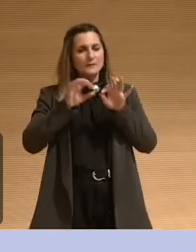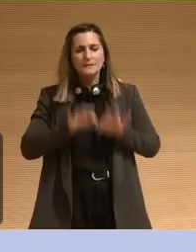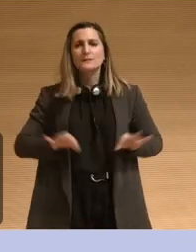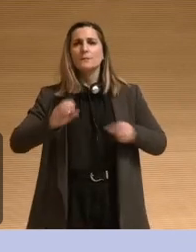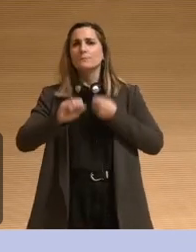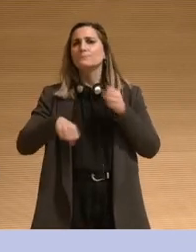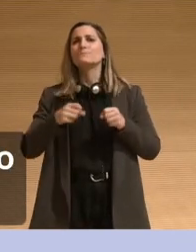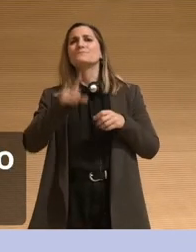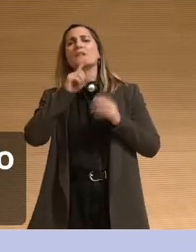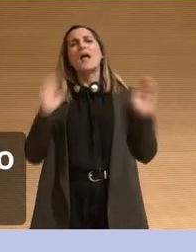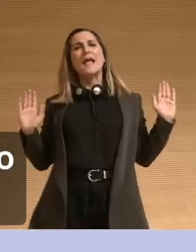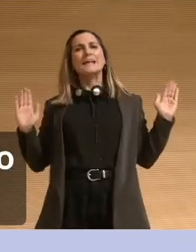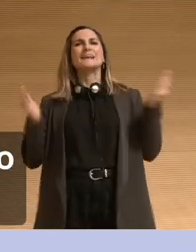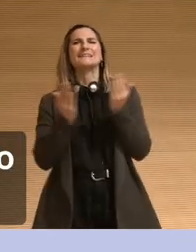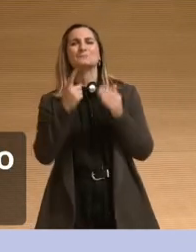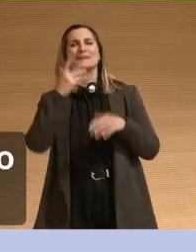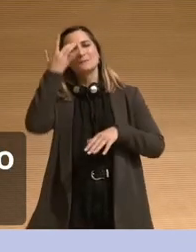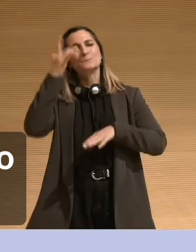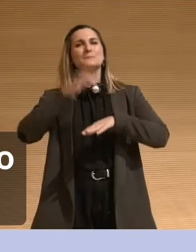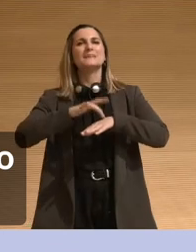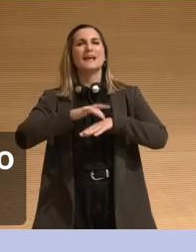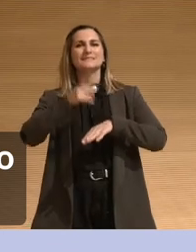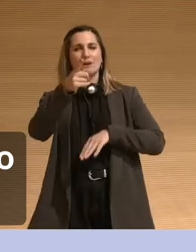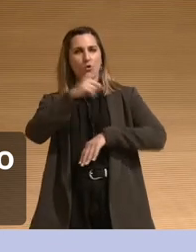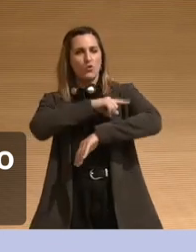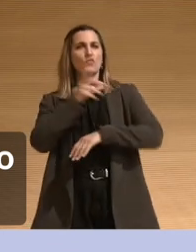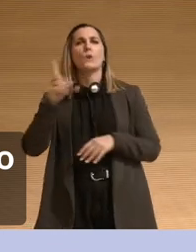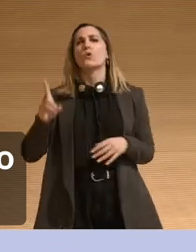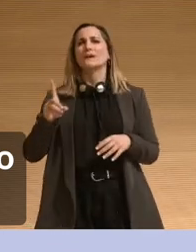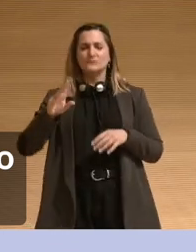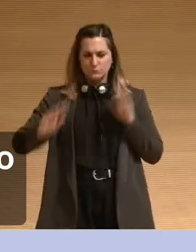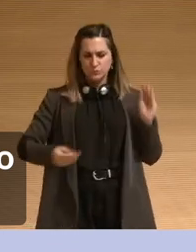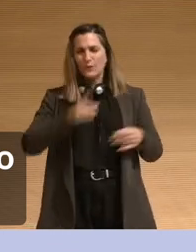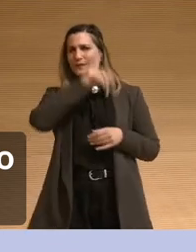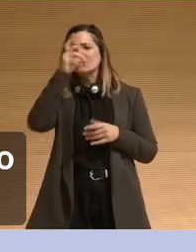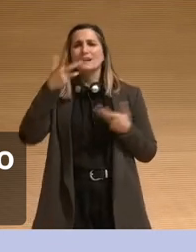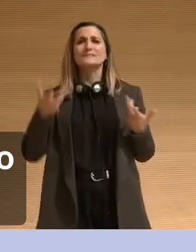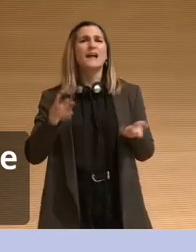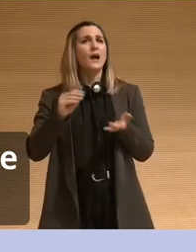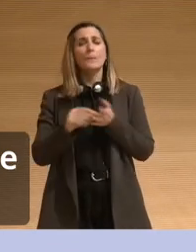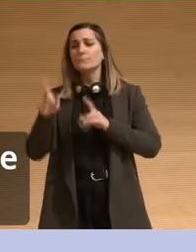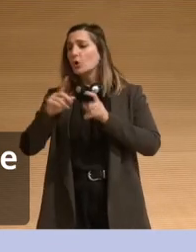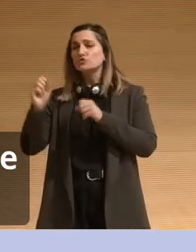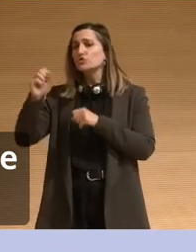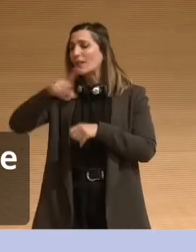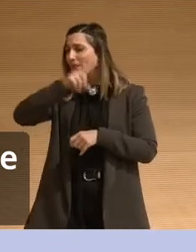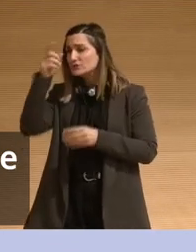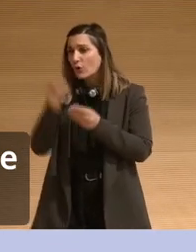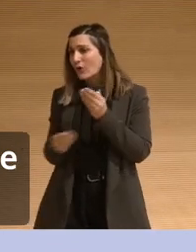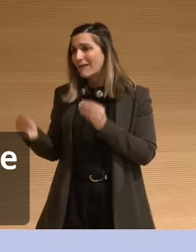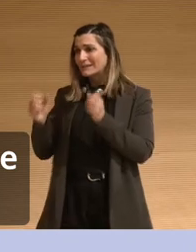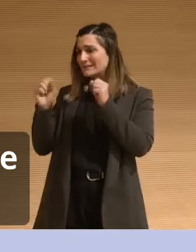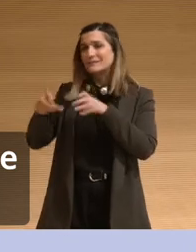στο Δρομοκαΐτιο και αν τελικά η πιο δύσκολη στο να πούν τον αυτό το project ήταν αυτοί που